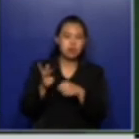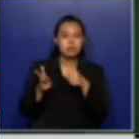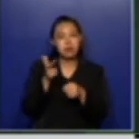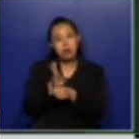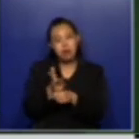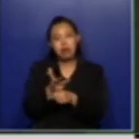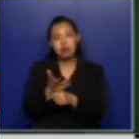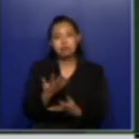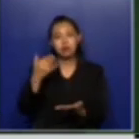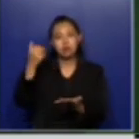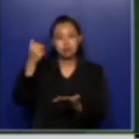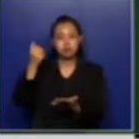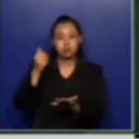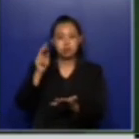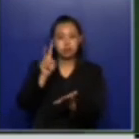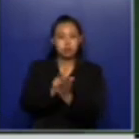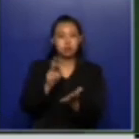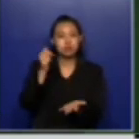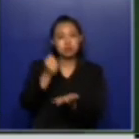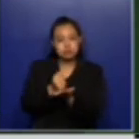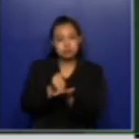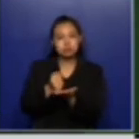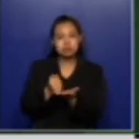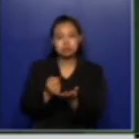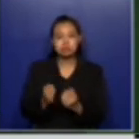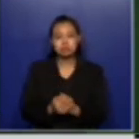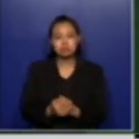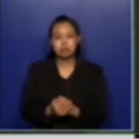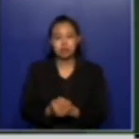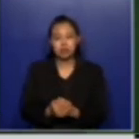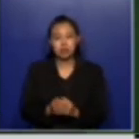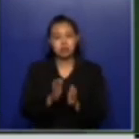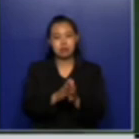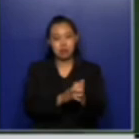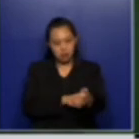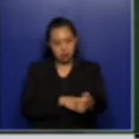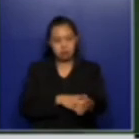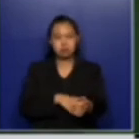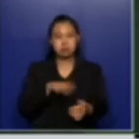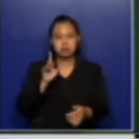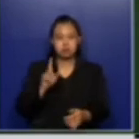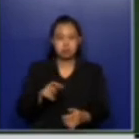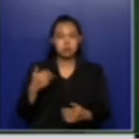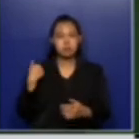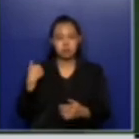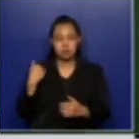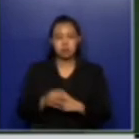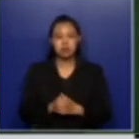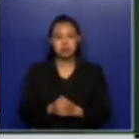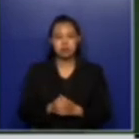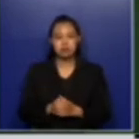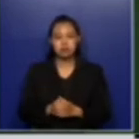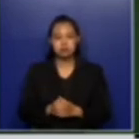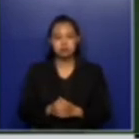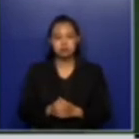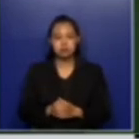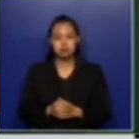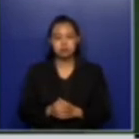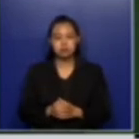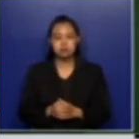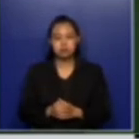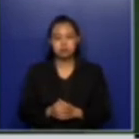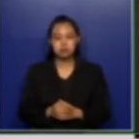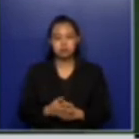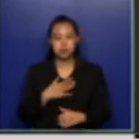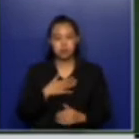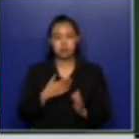ทำวีซ่าระยะยาวเนี่ยควรจะต้องเกิดขึ้นนะครับเพื่อนำไปสู่จุดยุทธศาสตร์ของเราแบบนี้นะครับนั่นคือสิ่งที่ผมต้อง